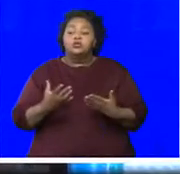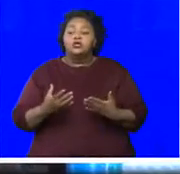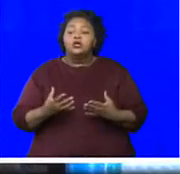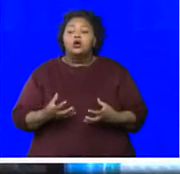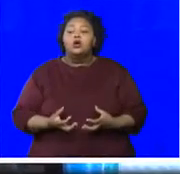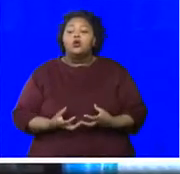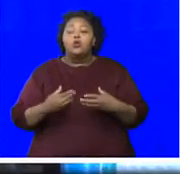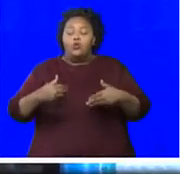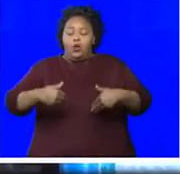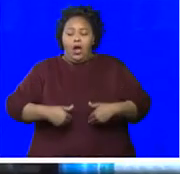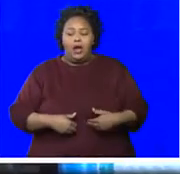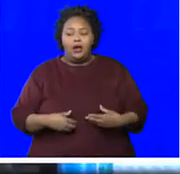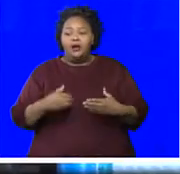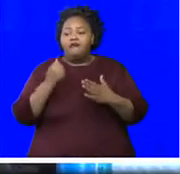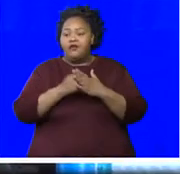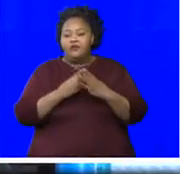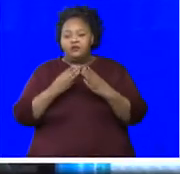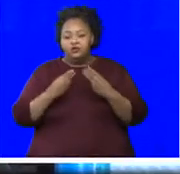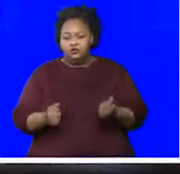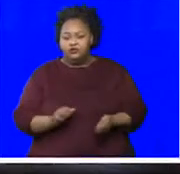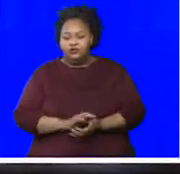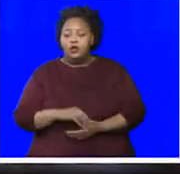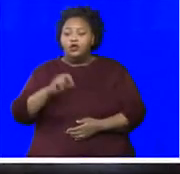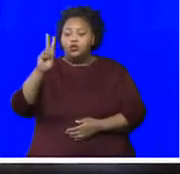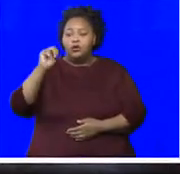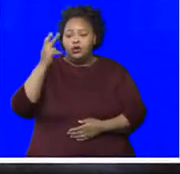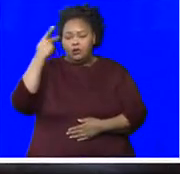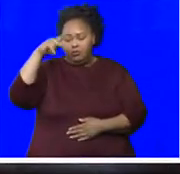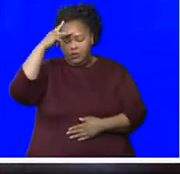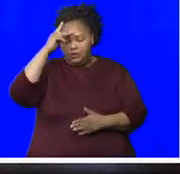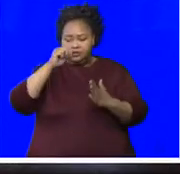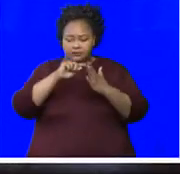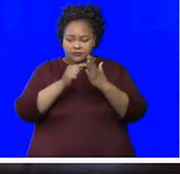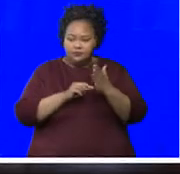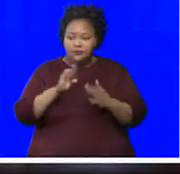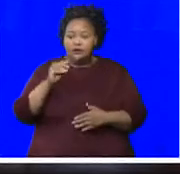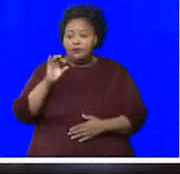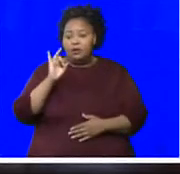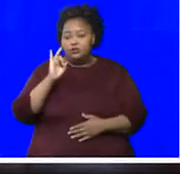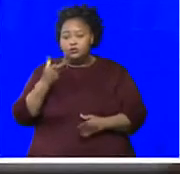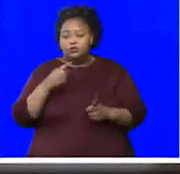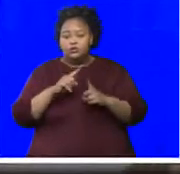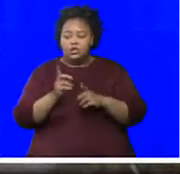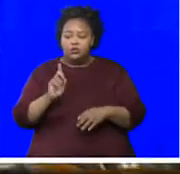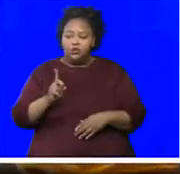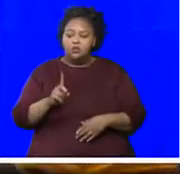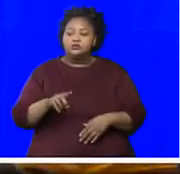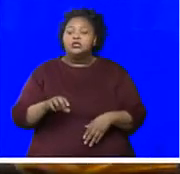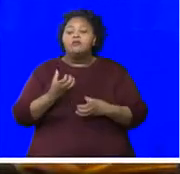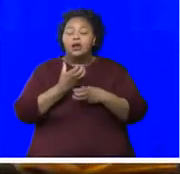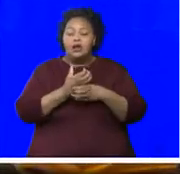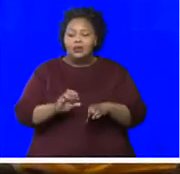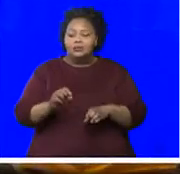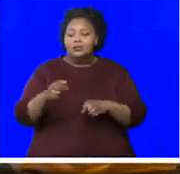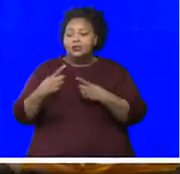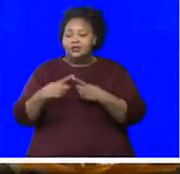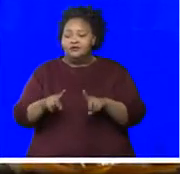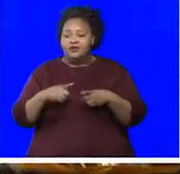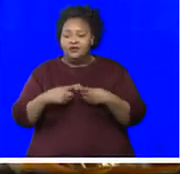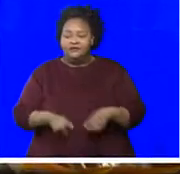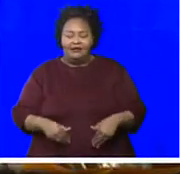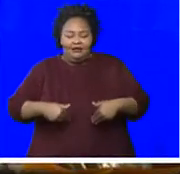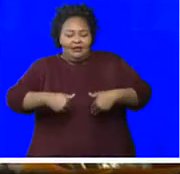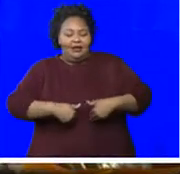lakamhlaba lentuthuko lelikhonsako lihlose ukuthi emave acedze indlala, akhicide kudla lokwanele lokunempilo,